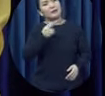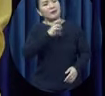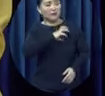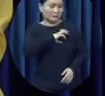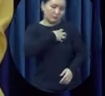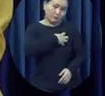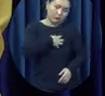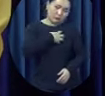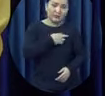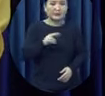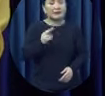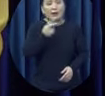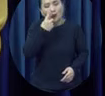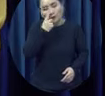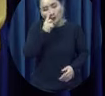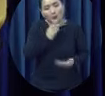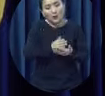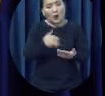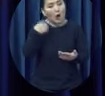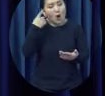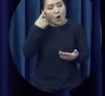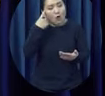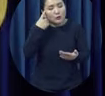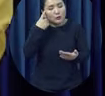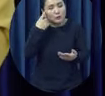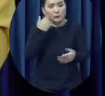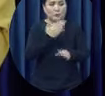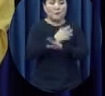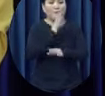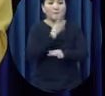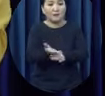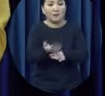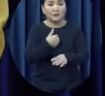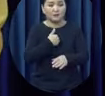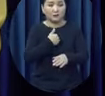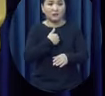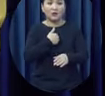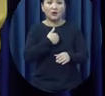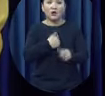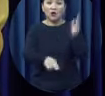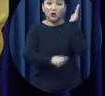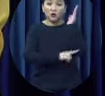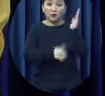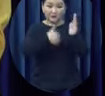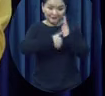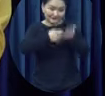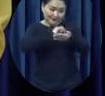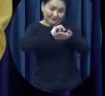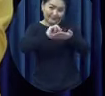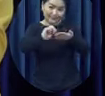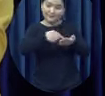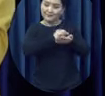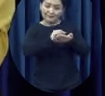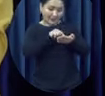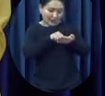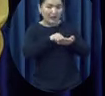эсвэл яагаад гонёлаад байгаа вэ гэдгийг ойлгохгүй өнгөрчихгүй дээдэг. Тэгэхээр яг тэр үедээ магадгүй өдрийн тэмдэглэл хөтлөх юм бол дараад нь те би